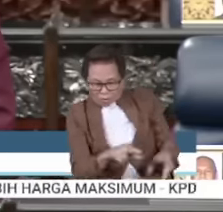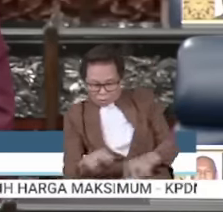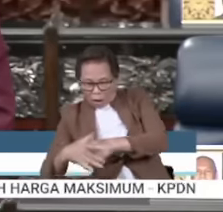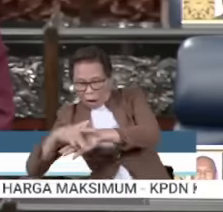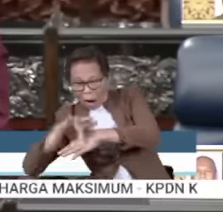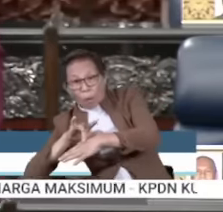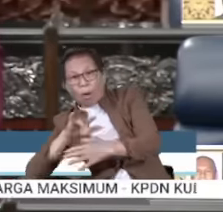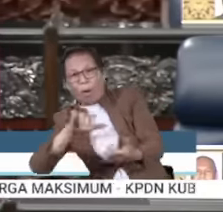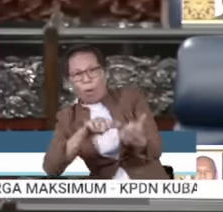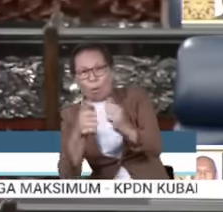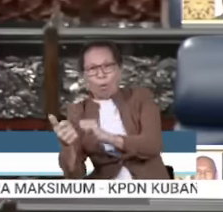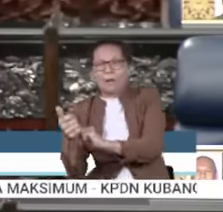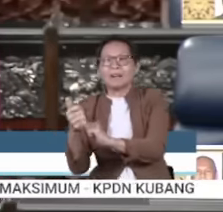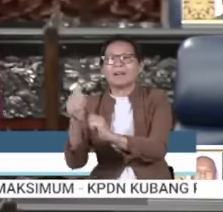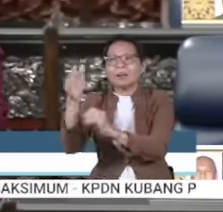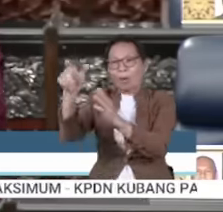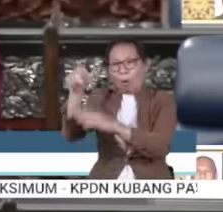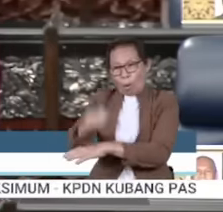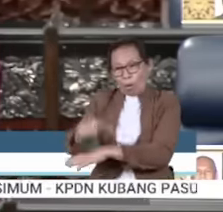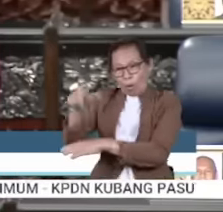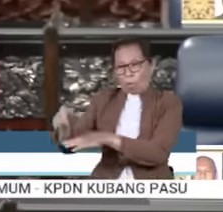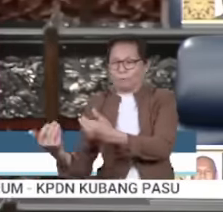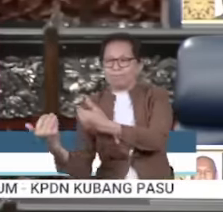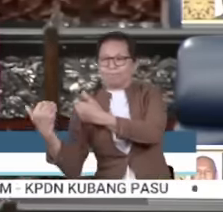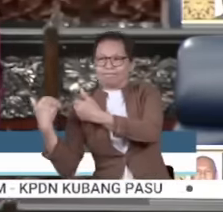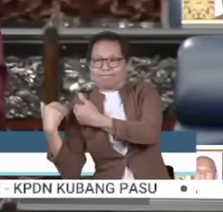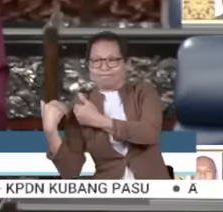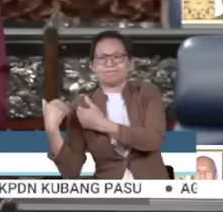lebih awal oleh pihak yang terlibat